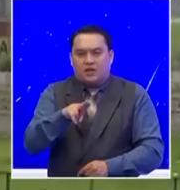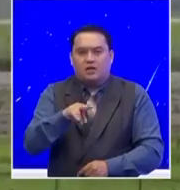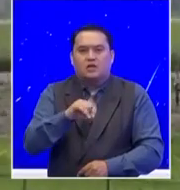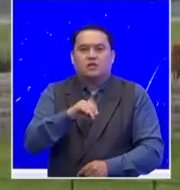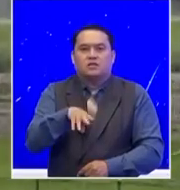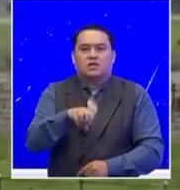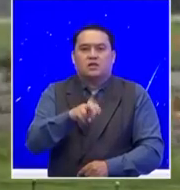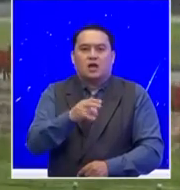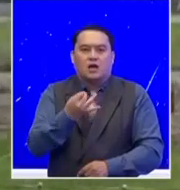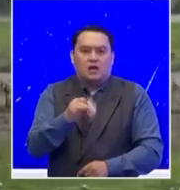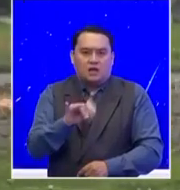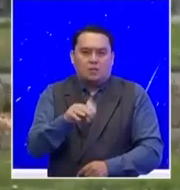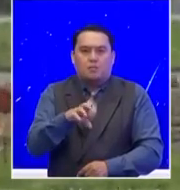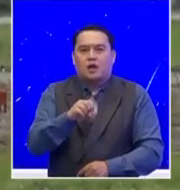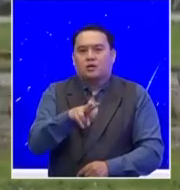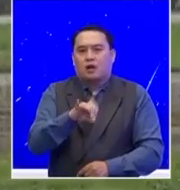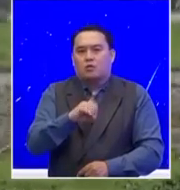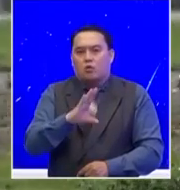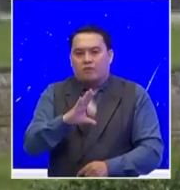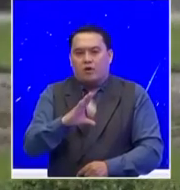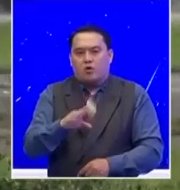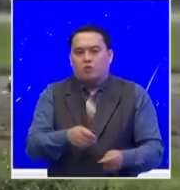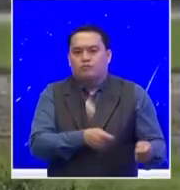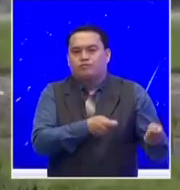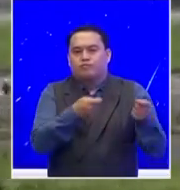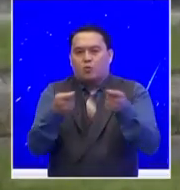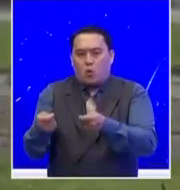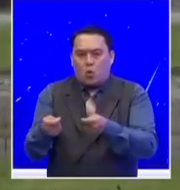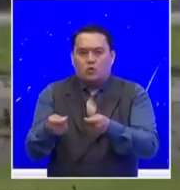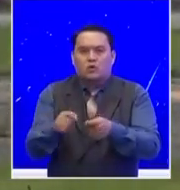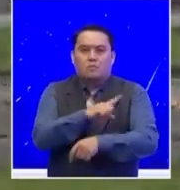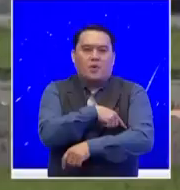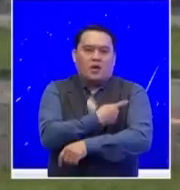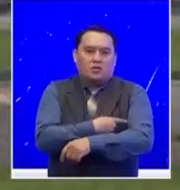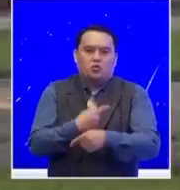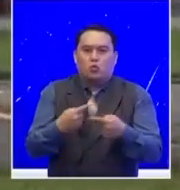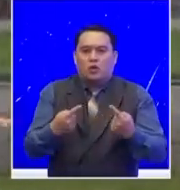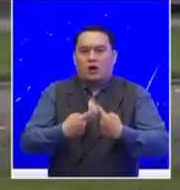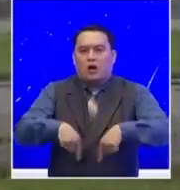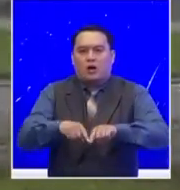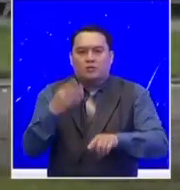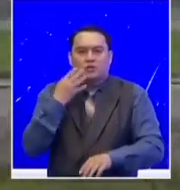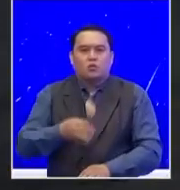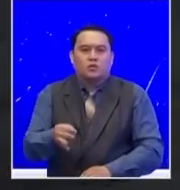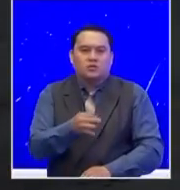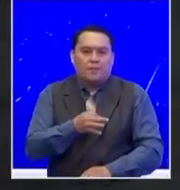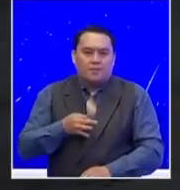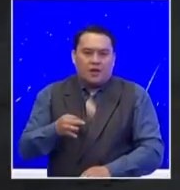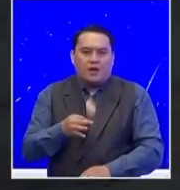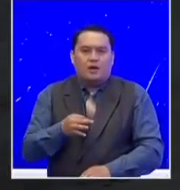Сингали Байменов и Раимбек Баталов доставили груз гуманитарной помощи для медицинских и других организаций Алматинской